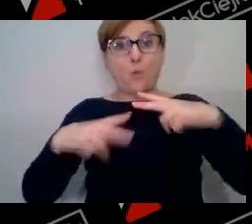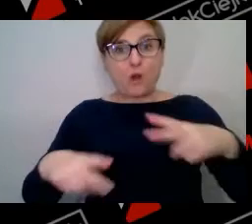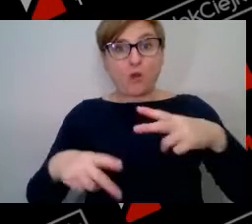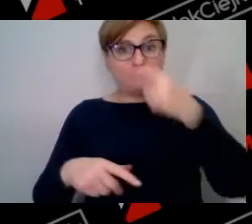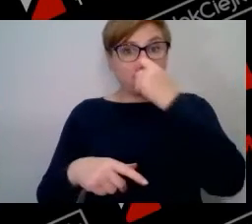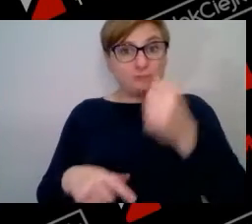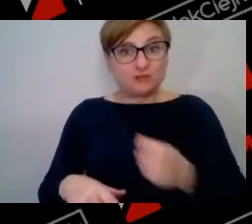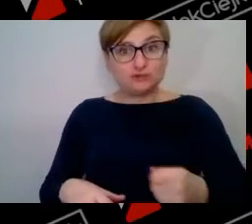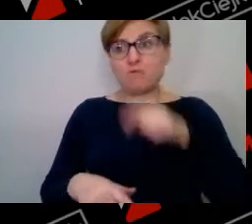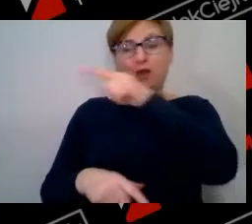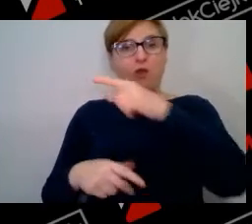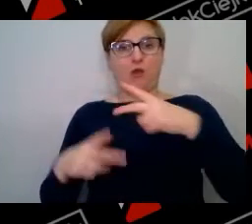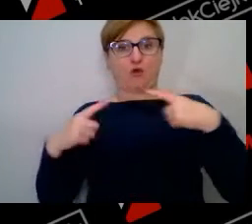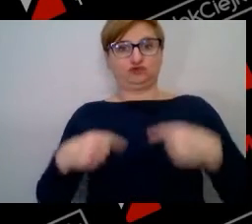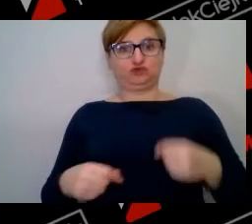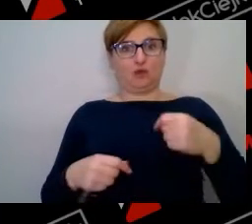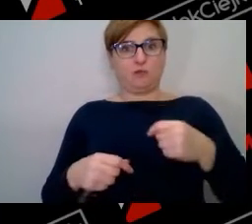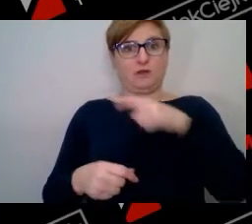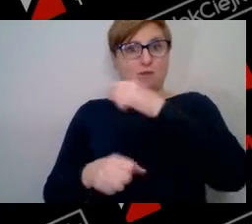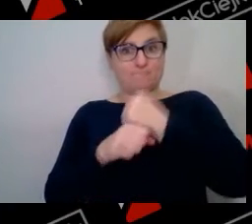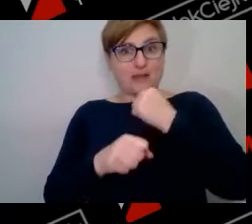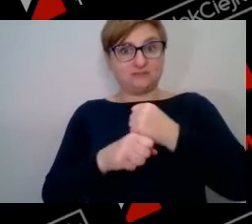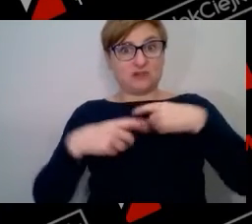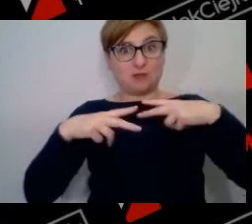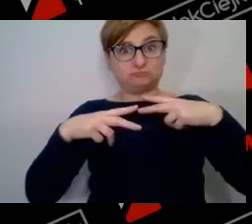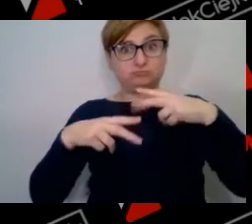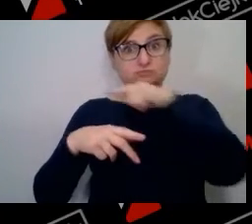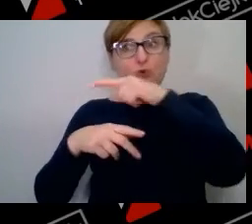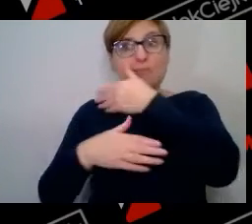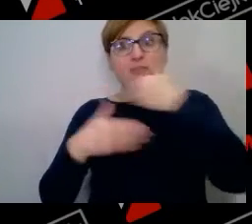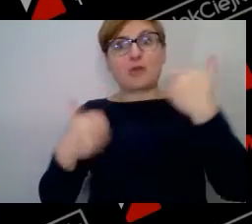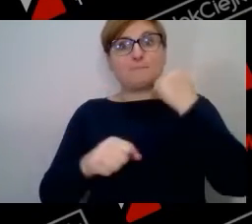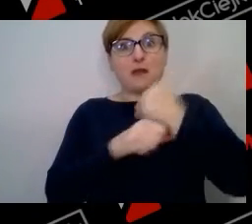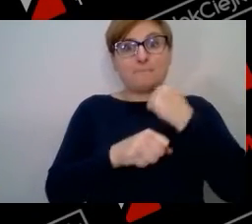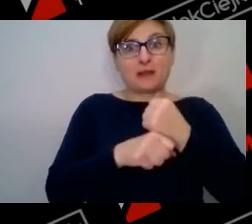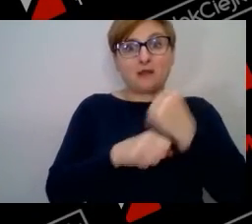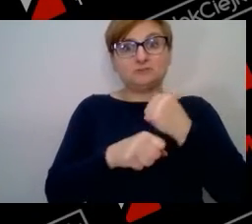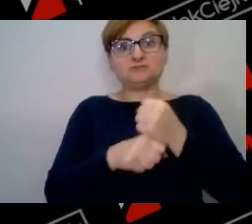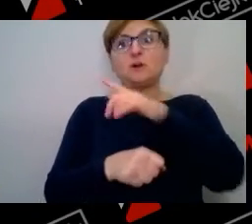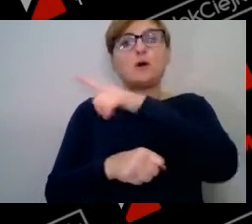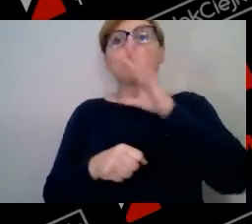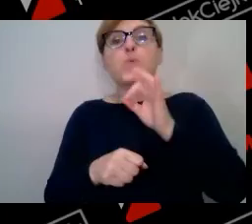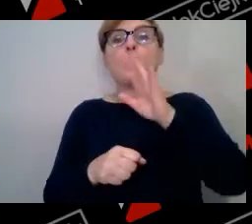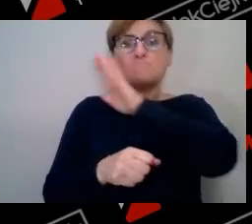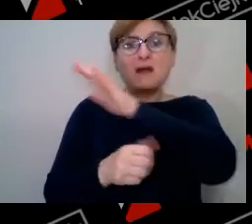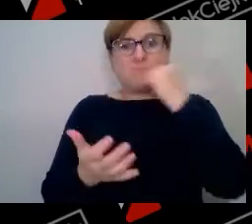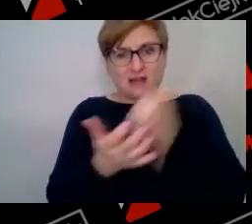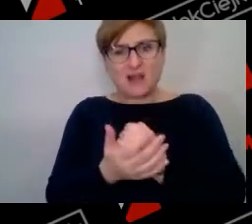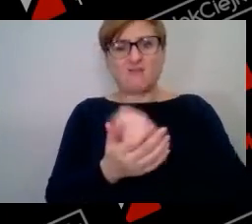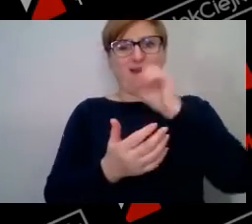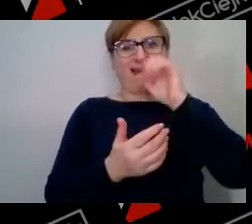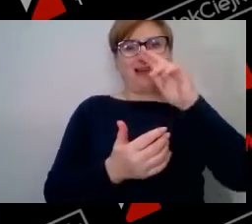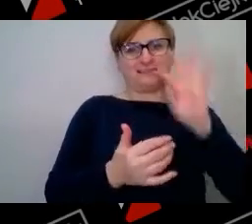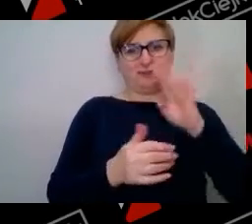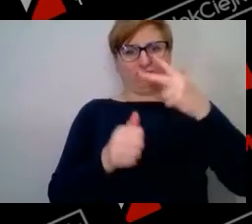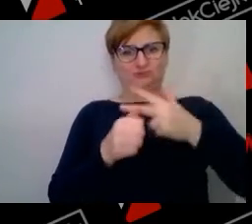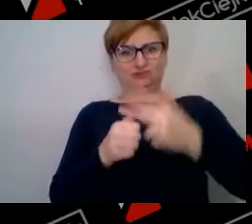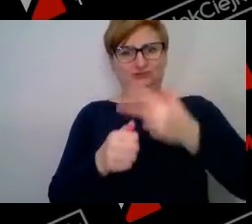jest zapewniony przez Europejską Kartę Praw Podstawowych, artykuł 33.